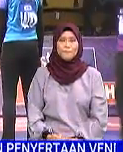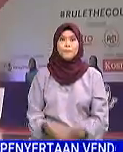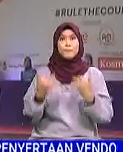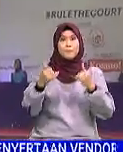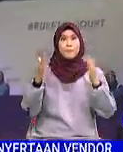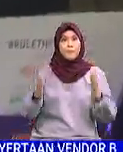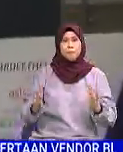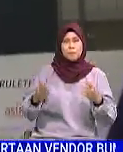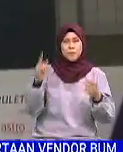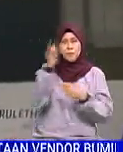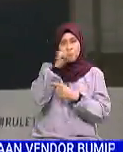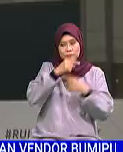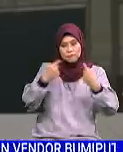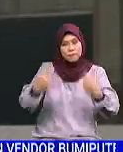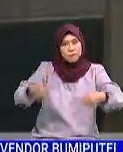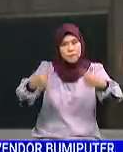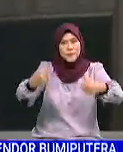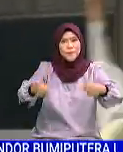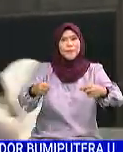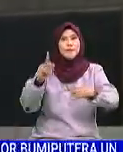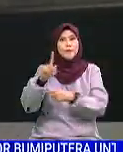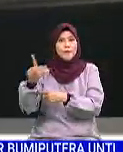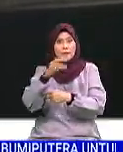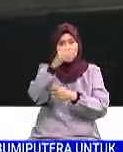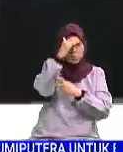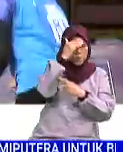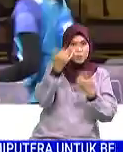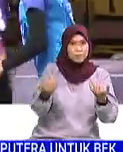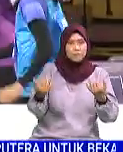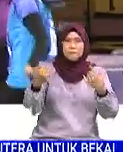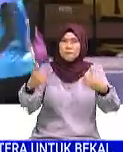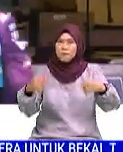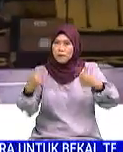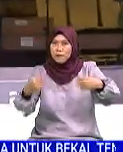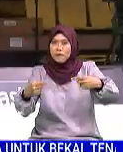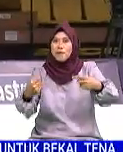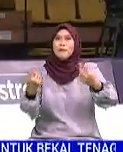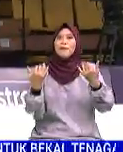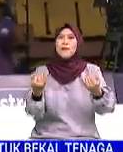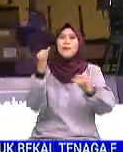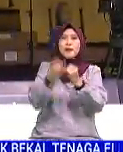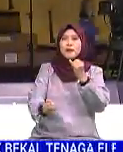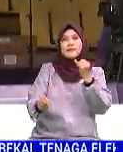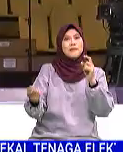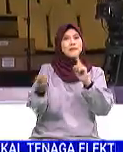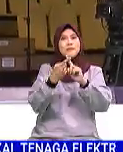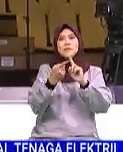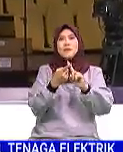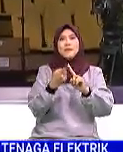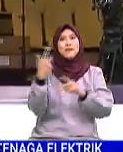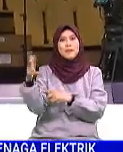Permainan bermula sengit apabila KL Wildcats dan Johor berbalas serangan pada suku pertama yang berakhir seri dengan